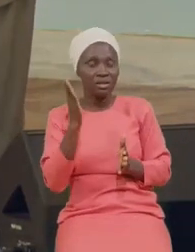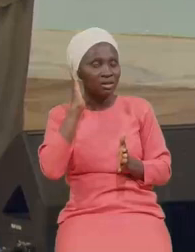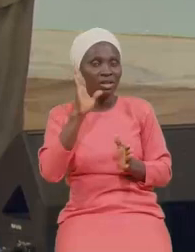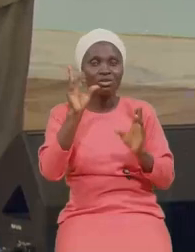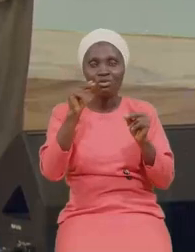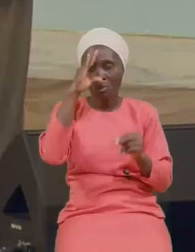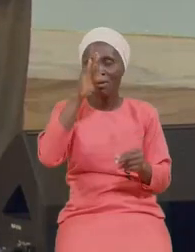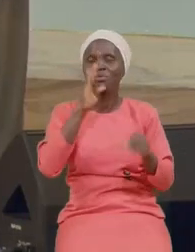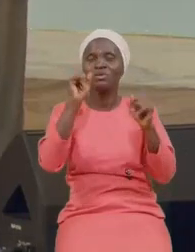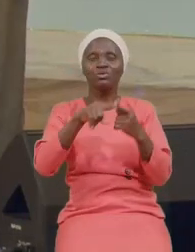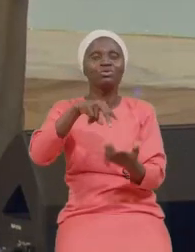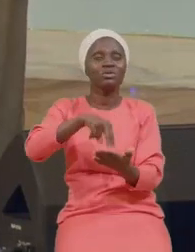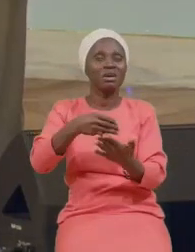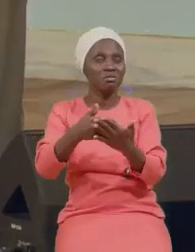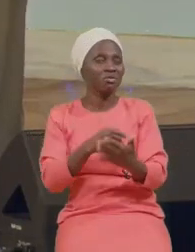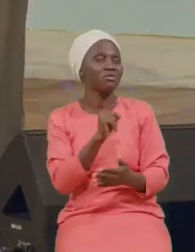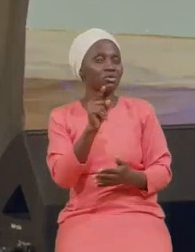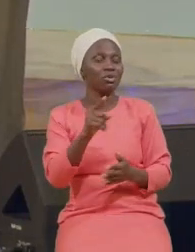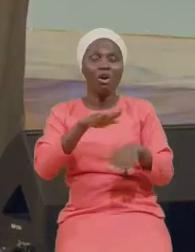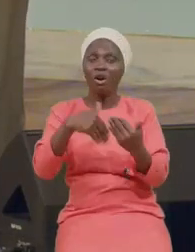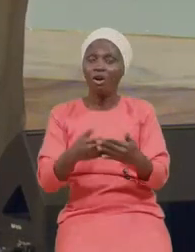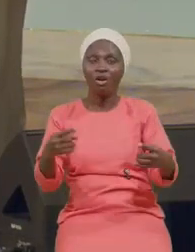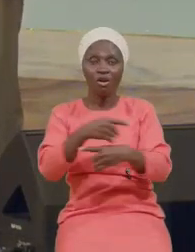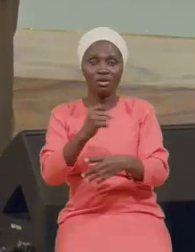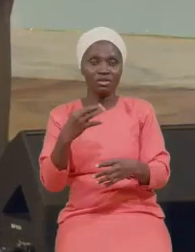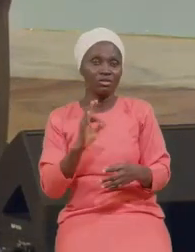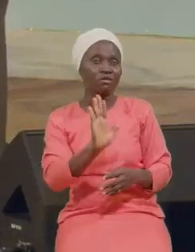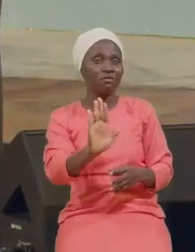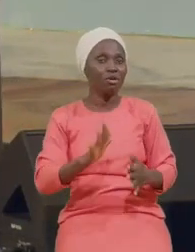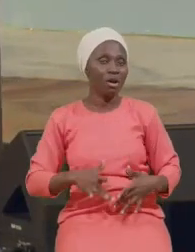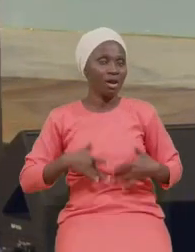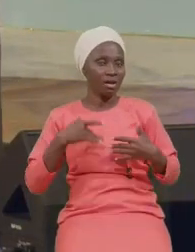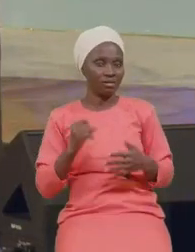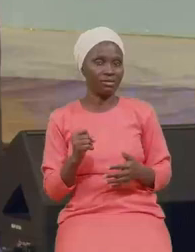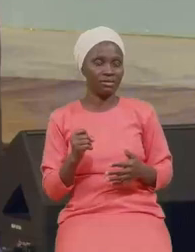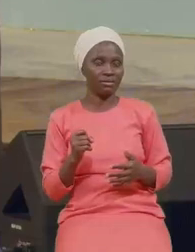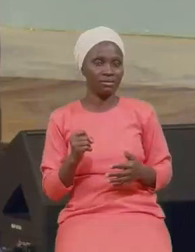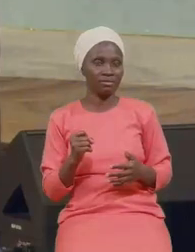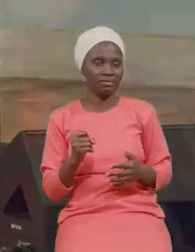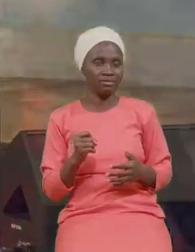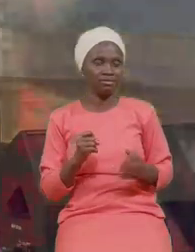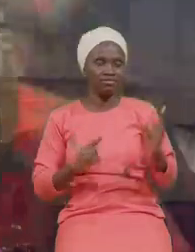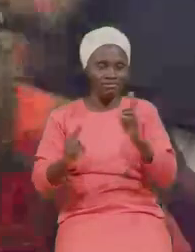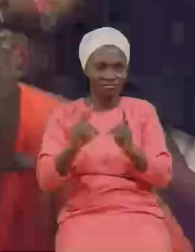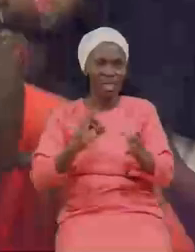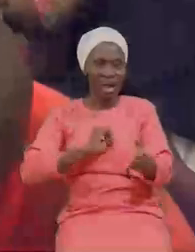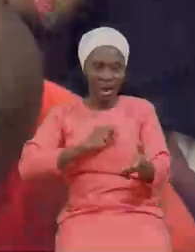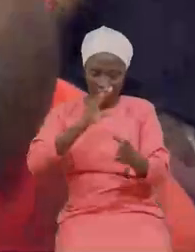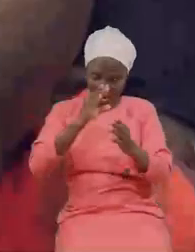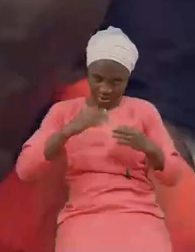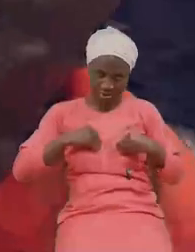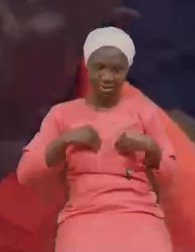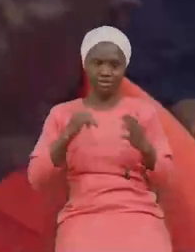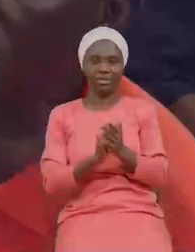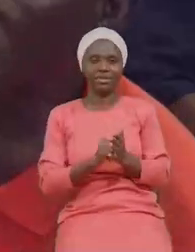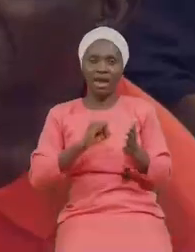devant toi tant que tu vivras je reçois cela je possède